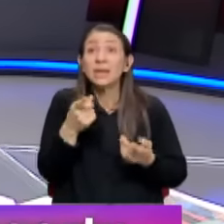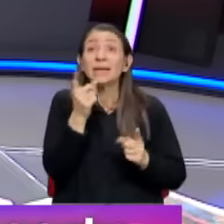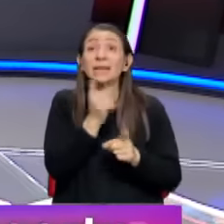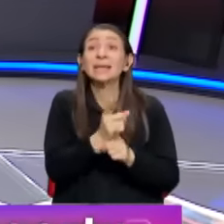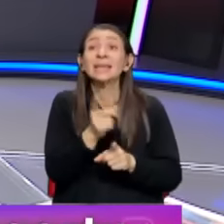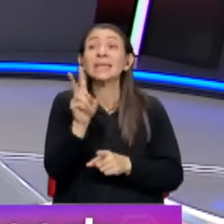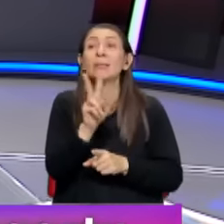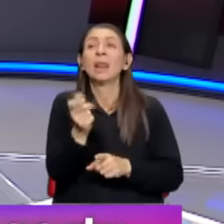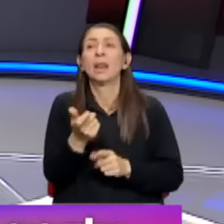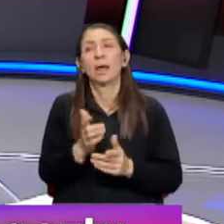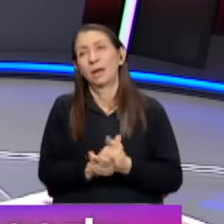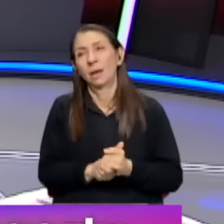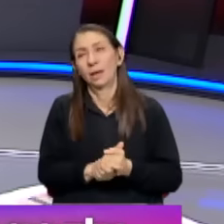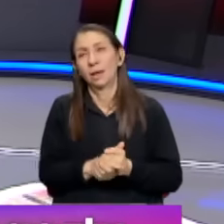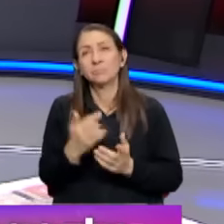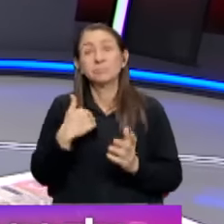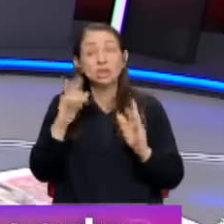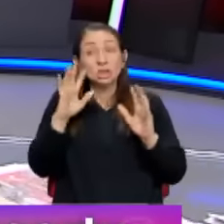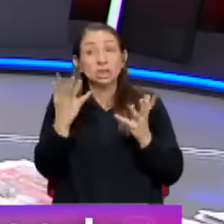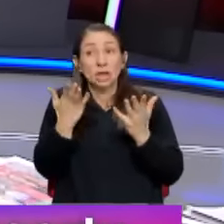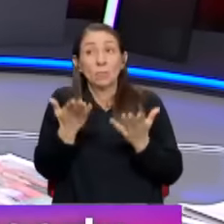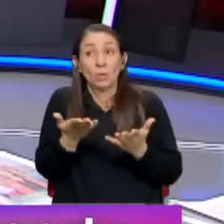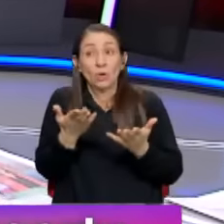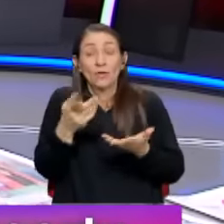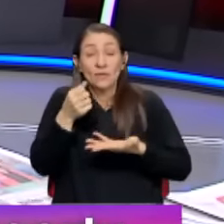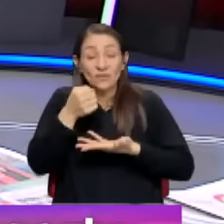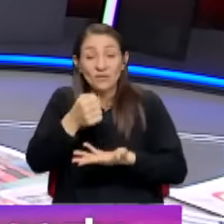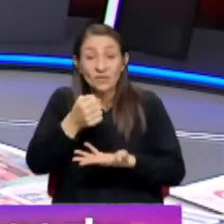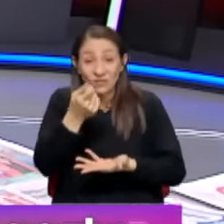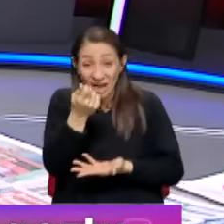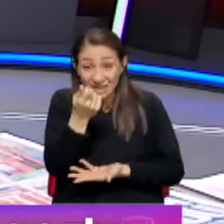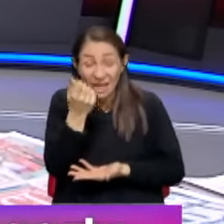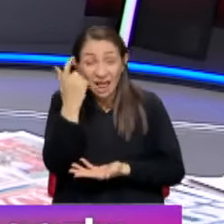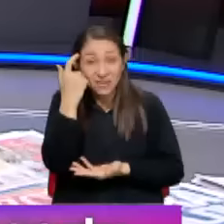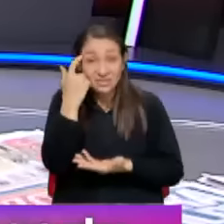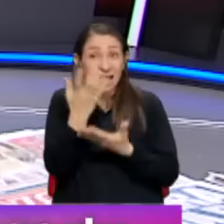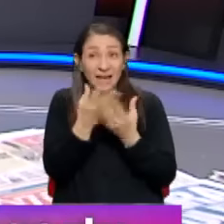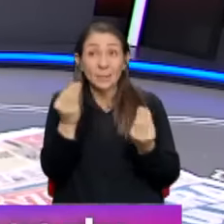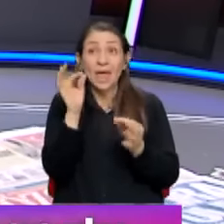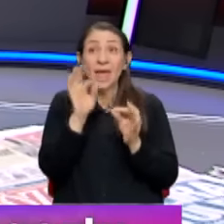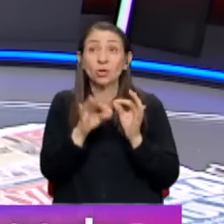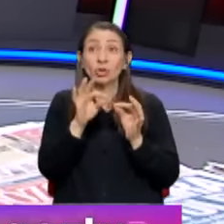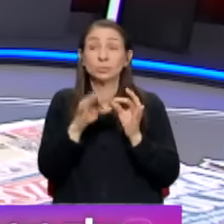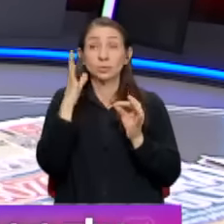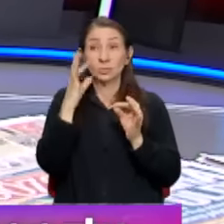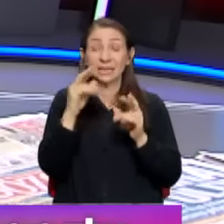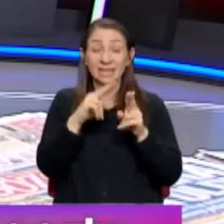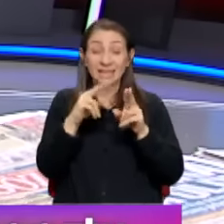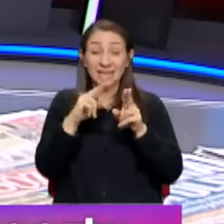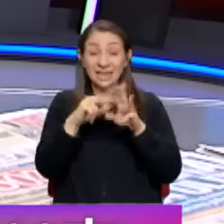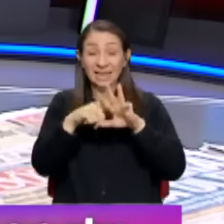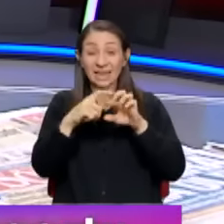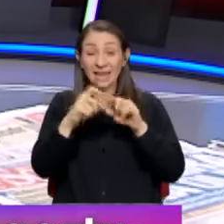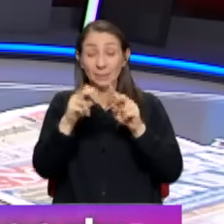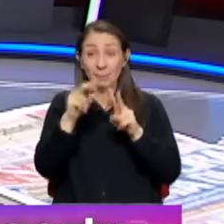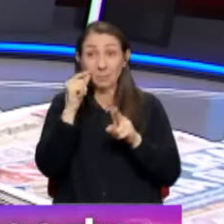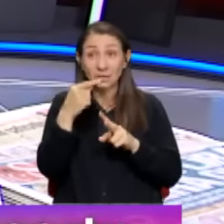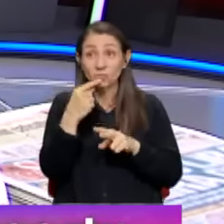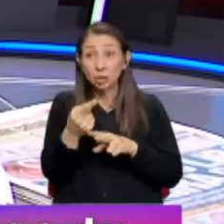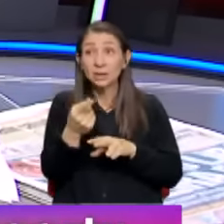artık o. Bizi şaşırtan da bu. Finansal hafıza kaybı dediği ekonomist Kerim Rota'nın